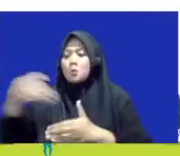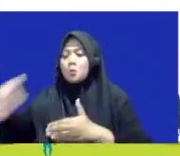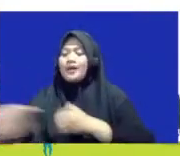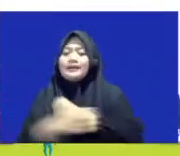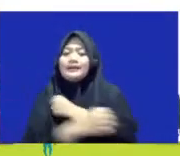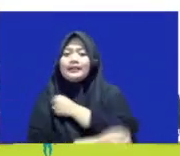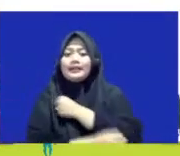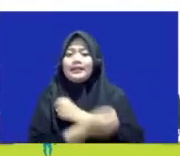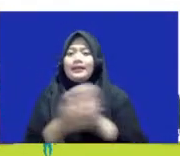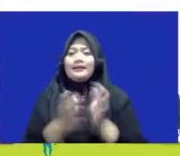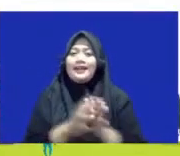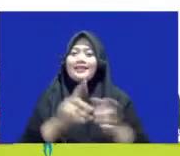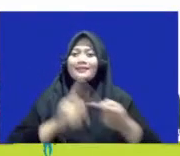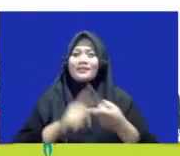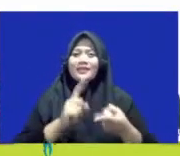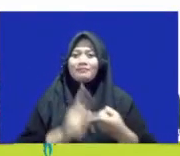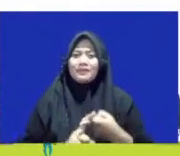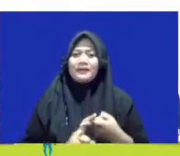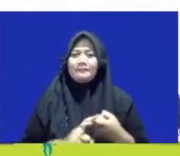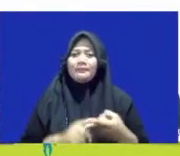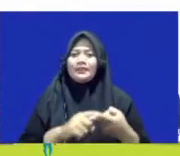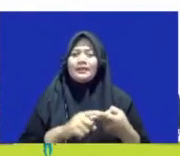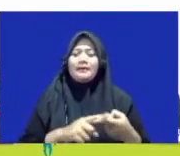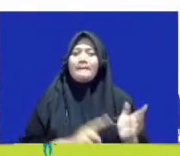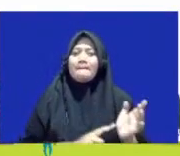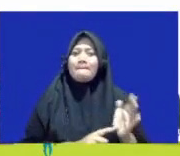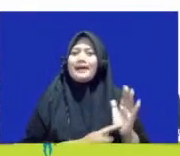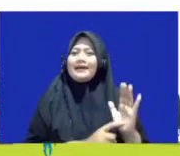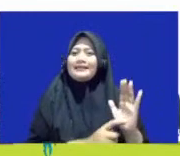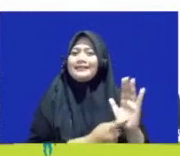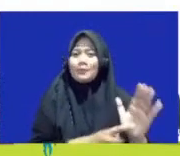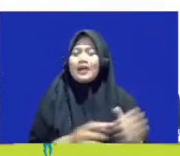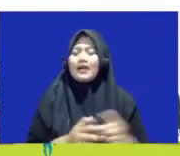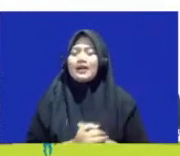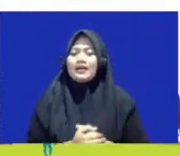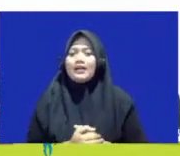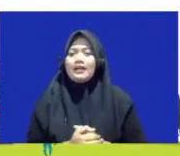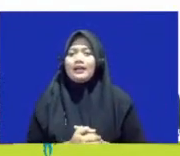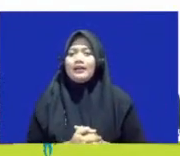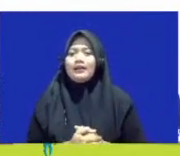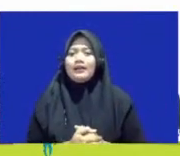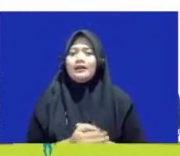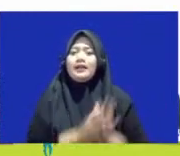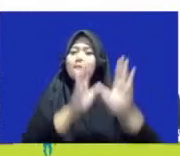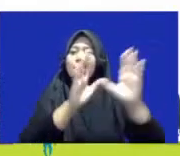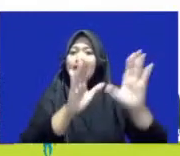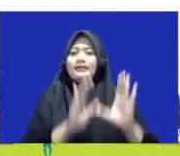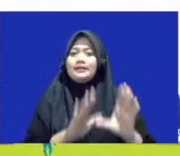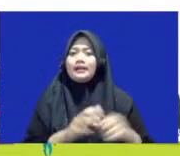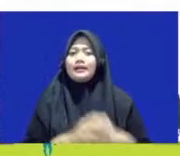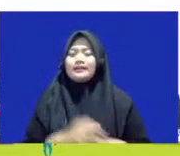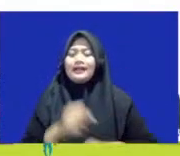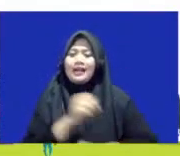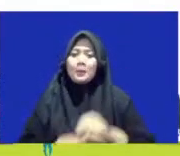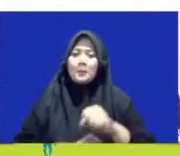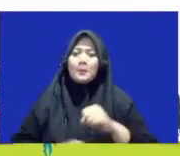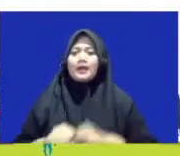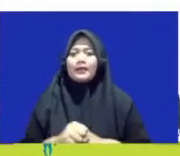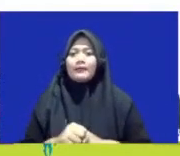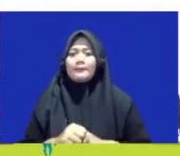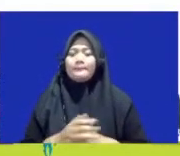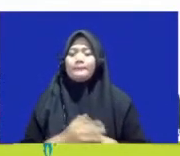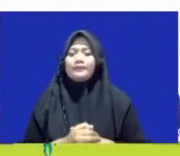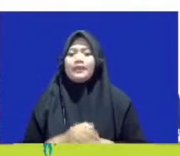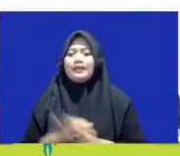dari perguruan tinggi, bahkan dari media. Kita lakukan, kita bisa mengkoordinir, sehingga ketika